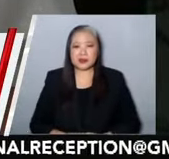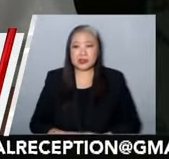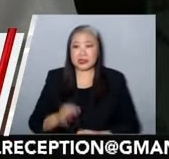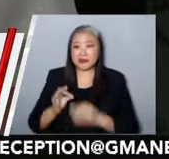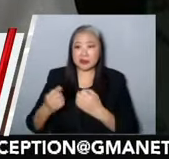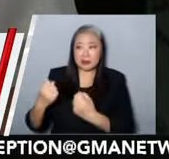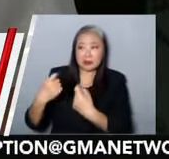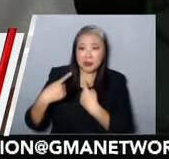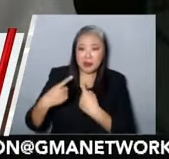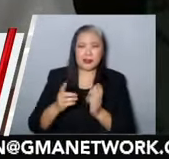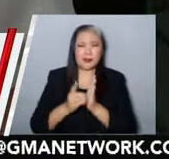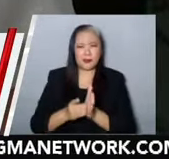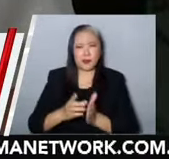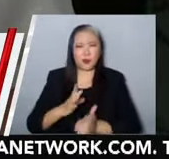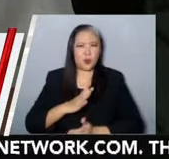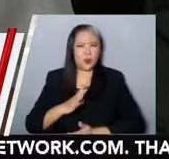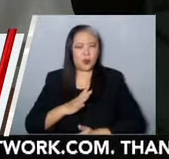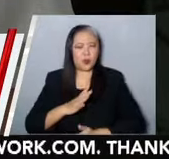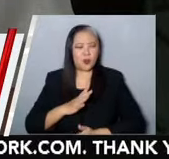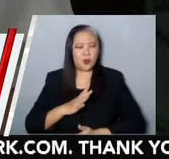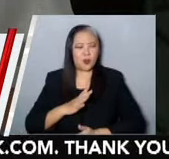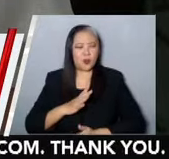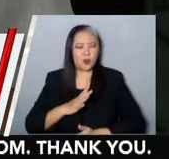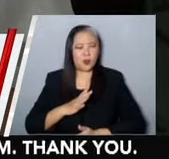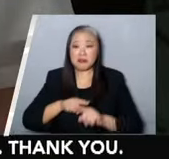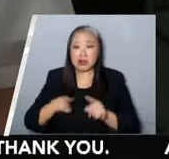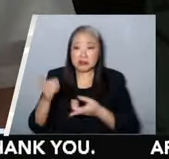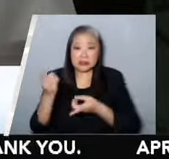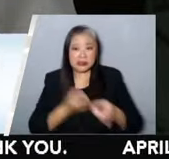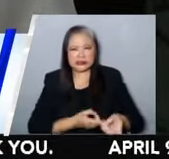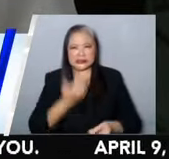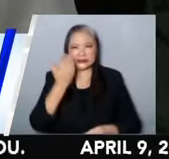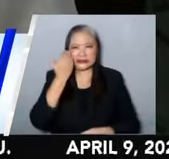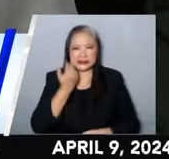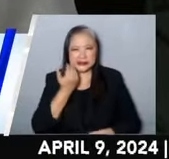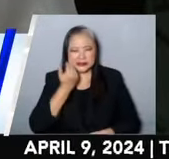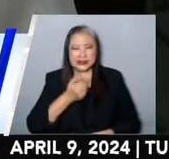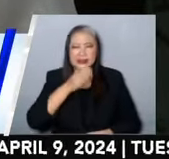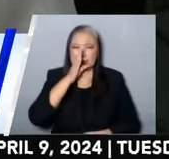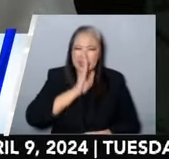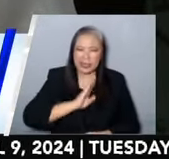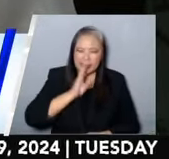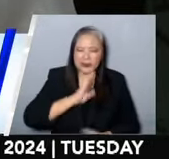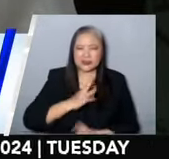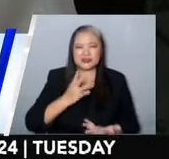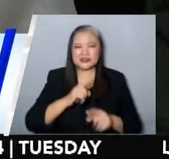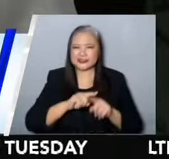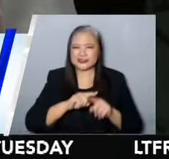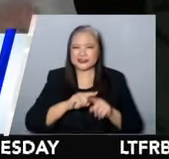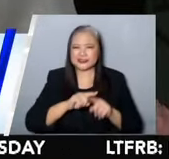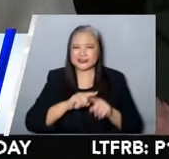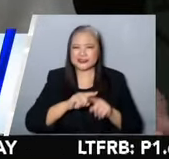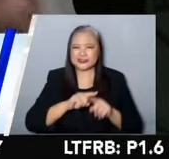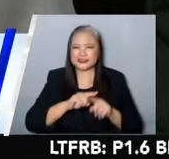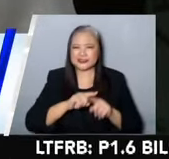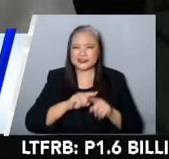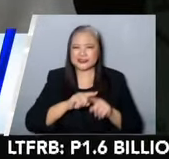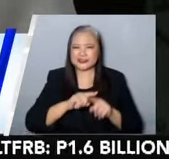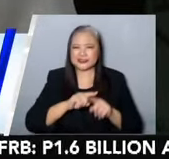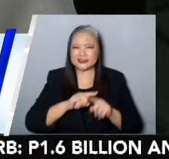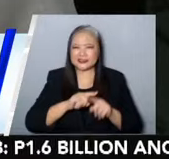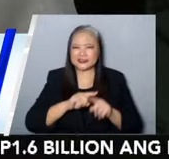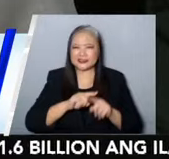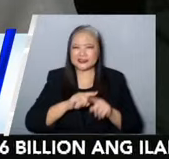abay napakaganda. Eh nung diniliver na may kulang-kulang o hindi sapat yung naipakita sa atin. Gusto natin kung ano yung dinemo sa atin